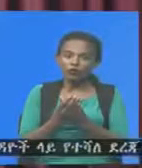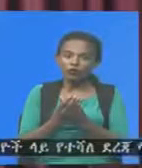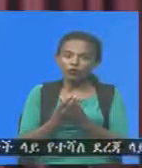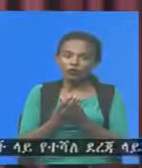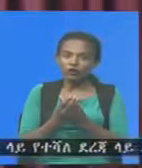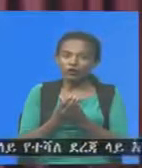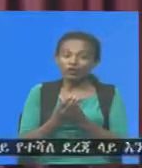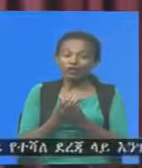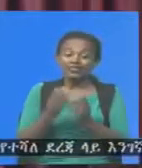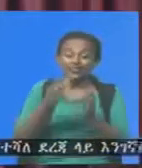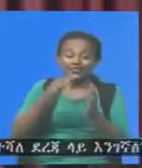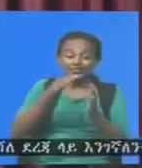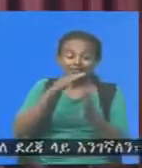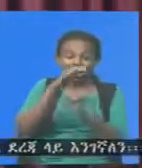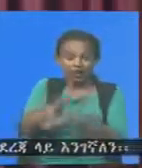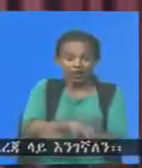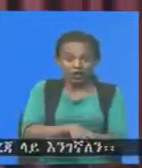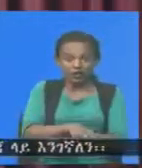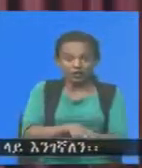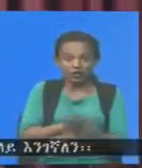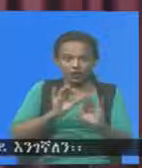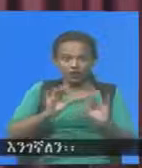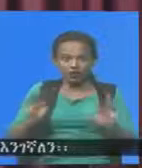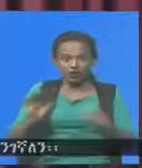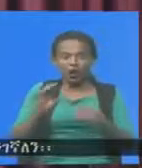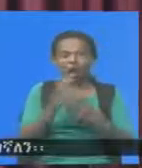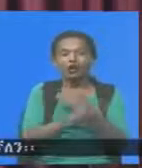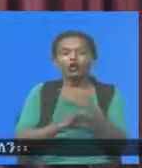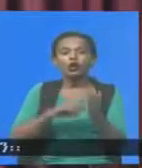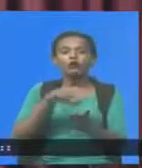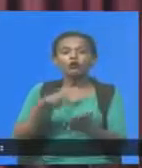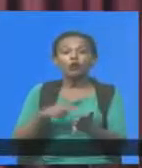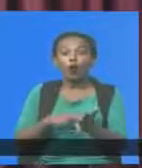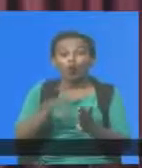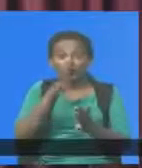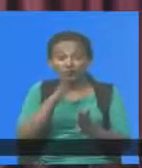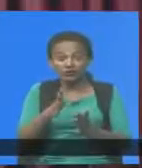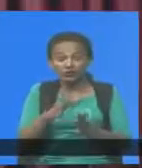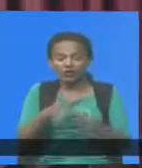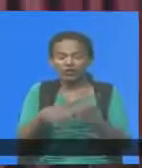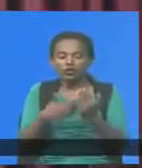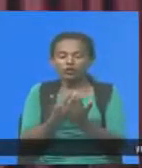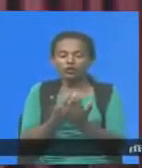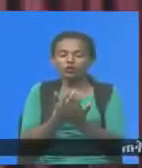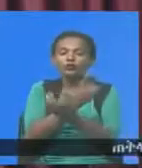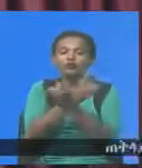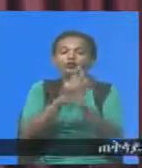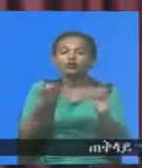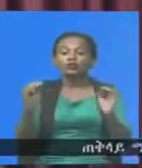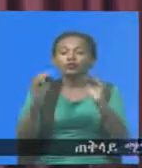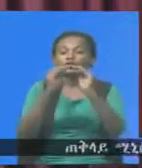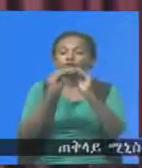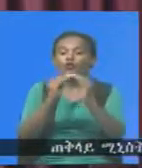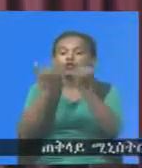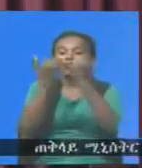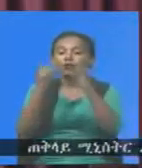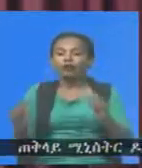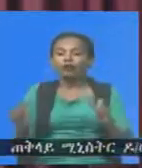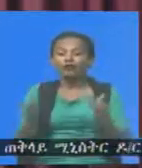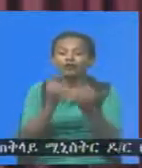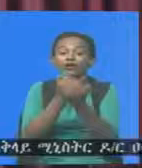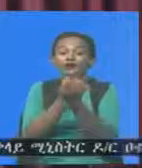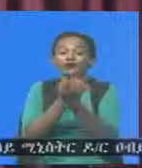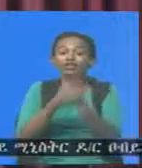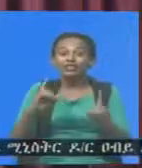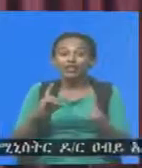ጣልቃ ገብነት የሌለበት ሀገራዊ ተቋም መፍጠር ለሁሉም ፍትህ እኩል የሚያከፋፍል ፍትህ ላይ የማይነግድ